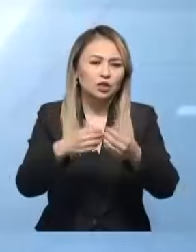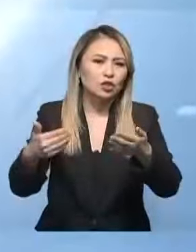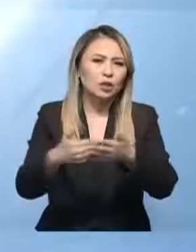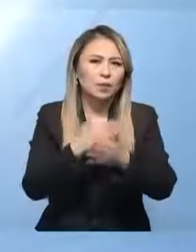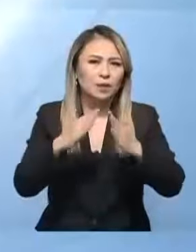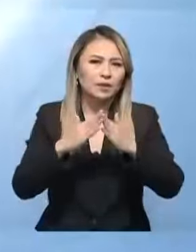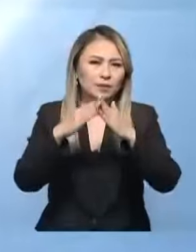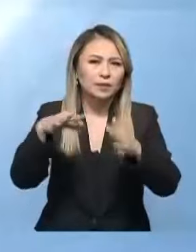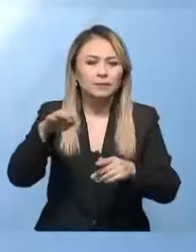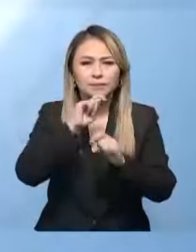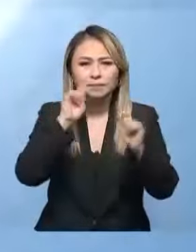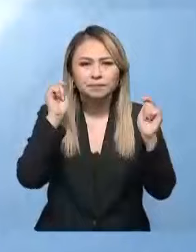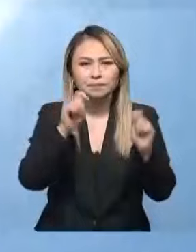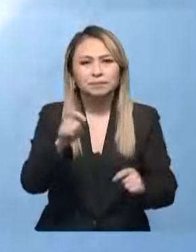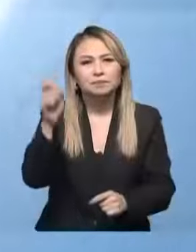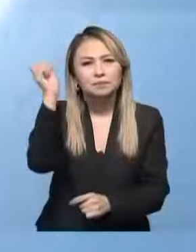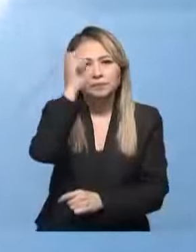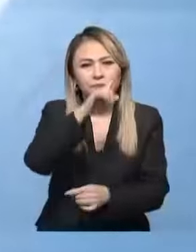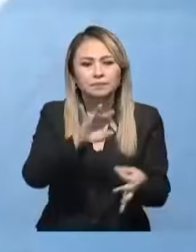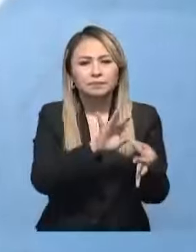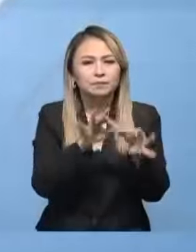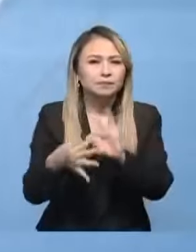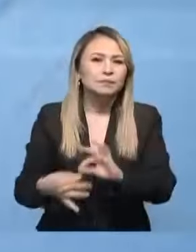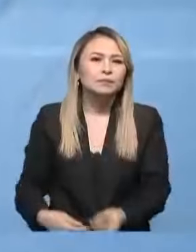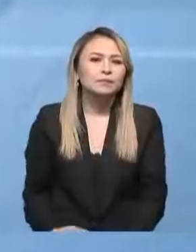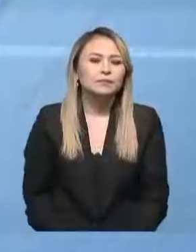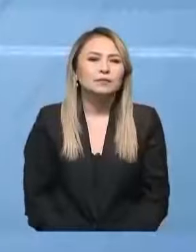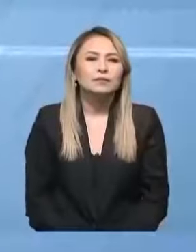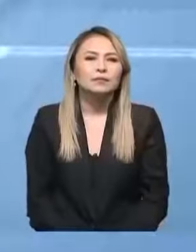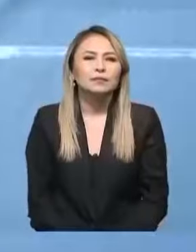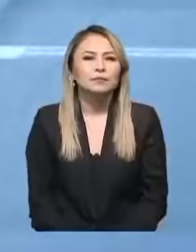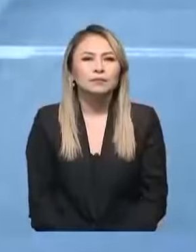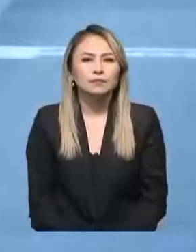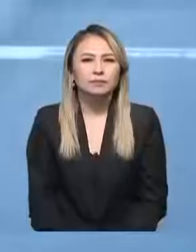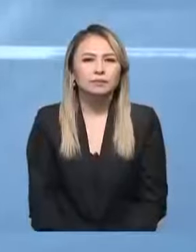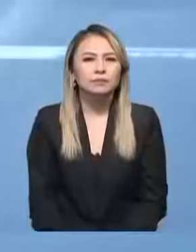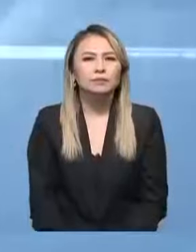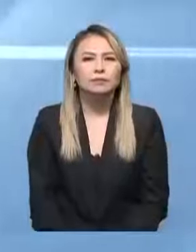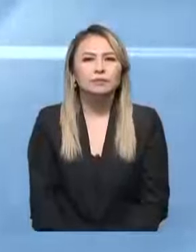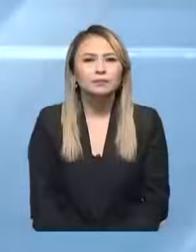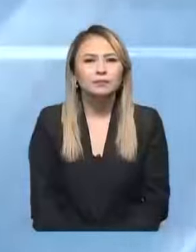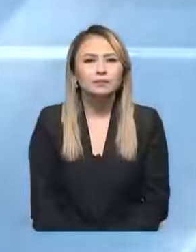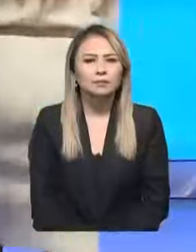екі отбасыға жаңа баспана кілті табысталды. Толығырақ әріптесім Абзал Балтабаев айтады.